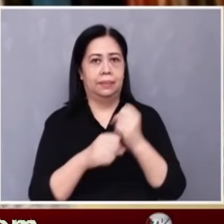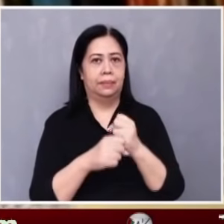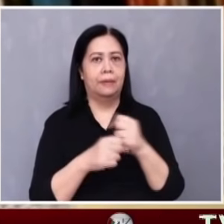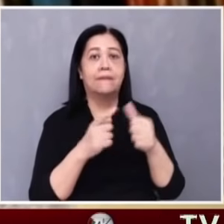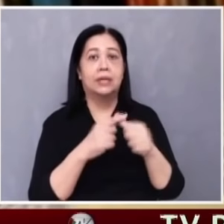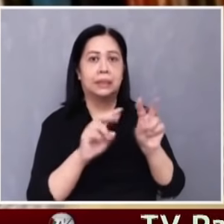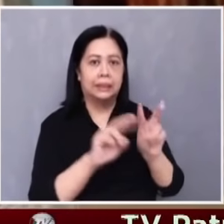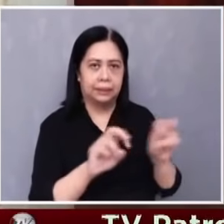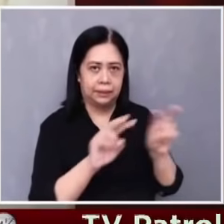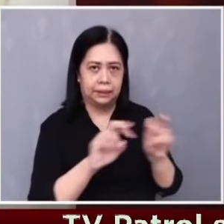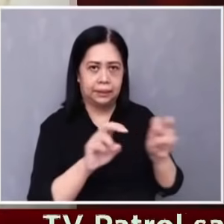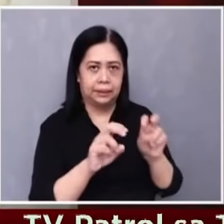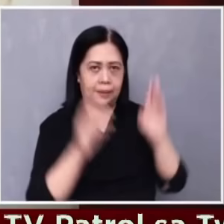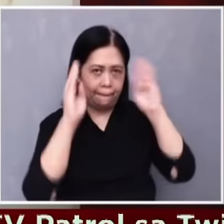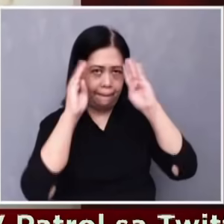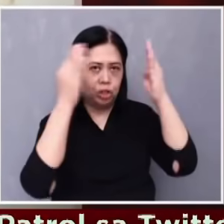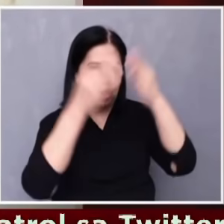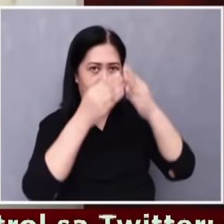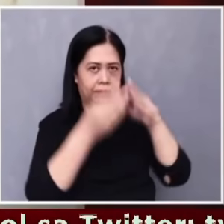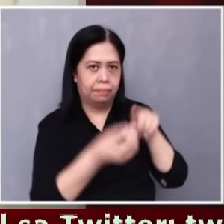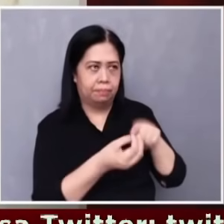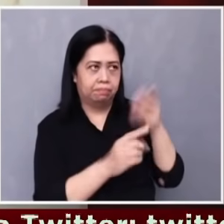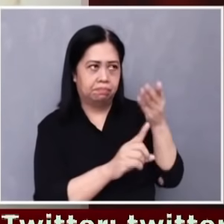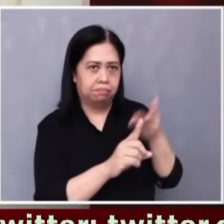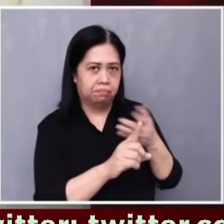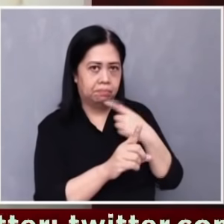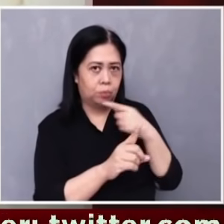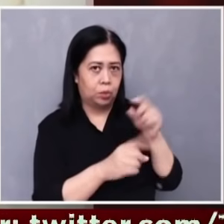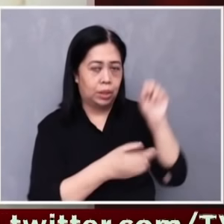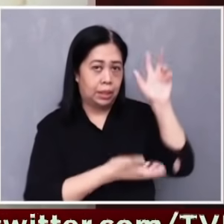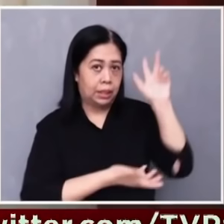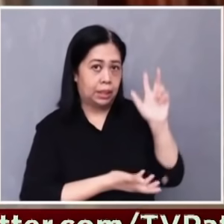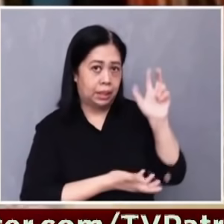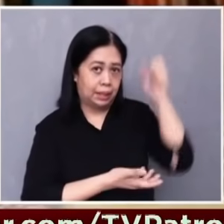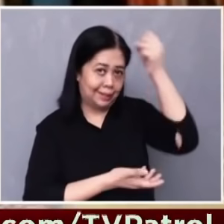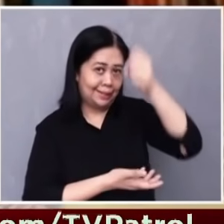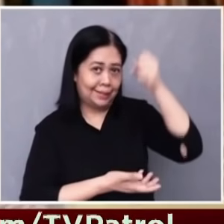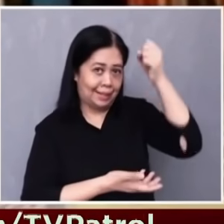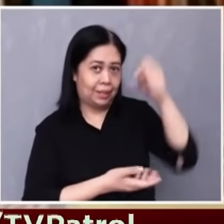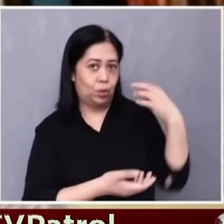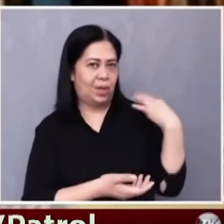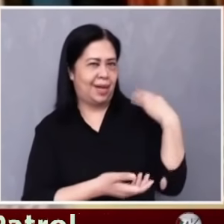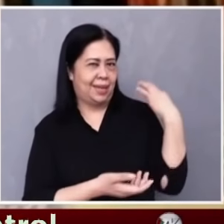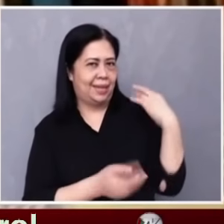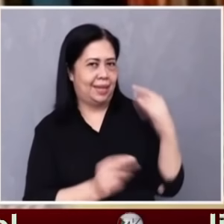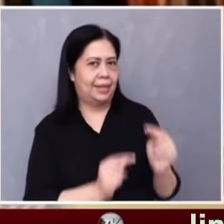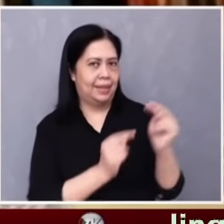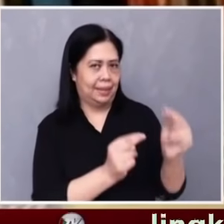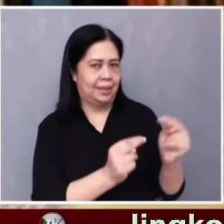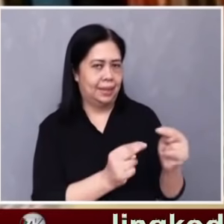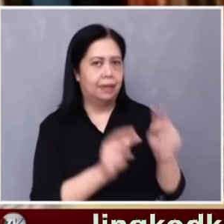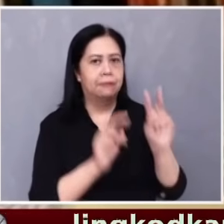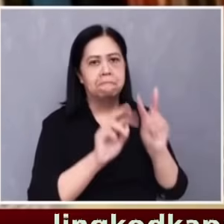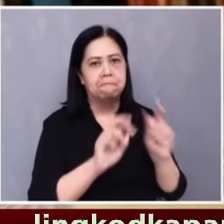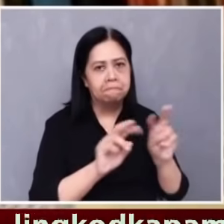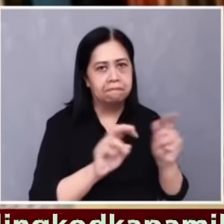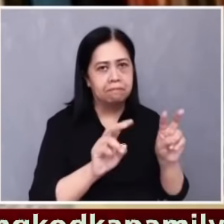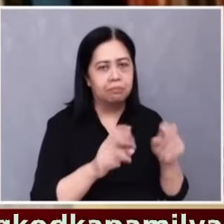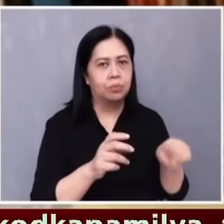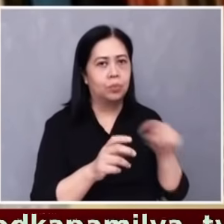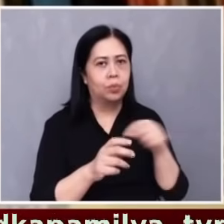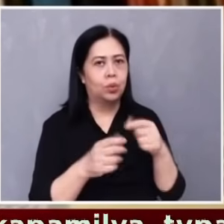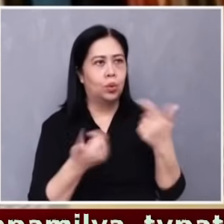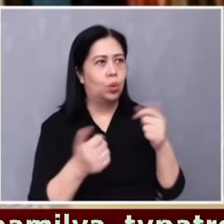yung bishop regarding the sainthood of the candidate. So magawa ng investigation sa mga living